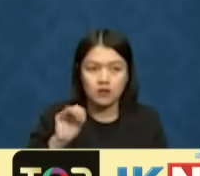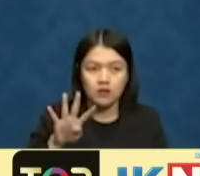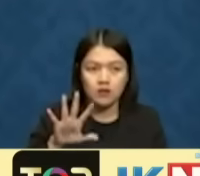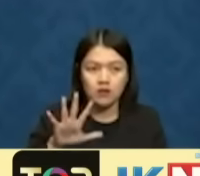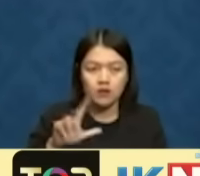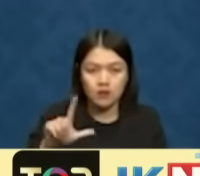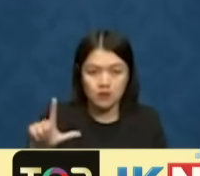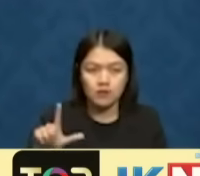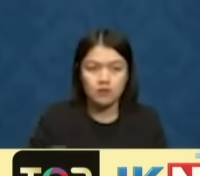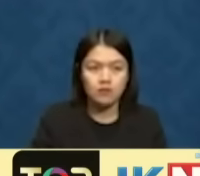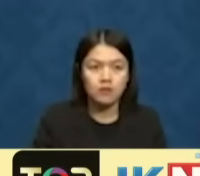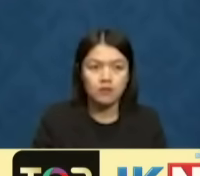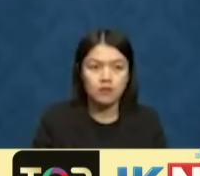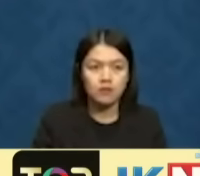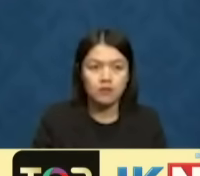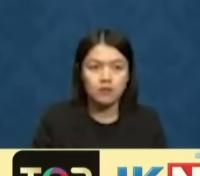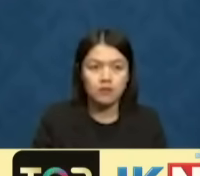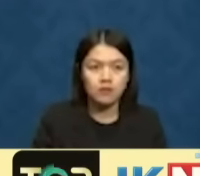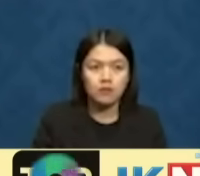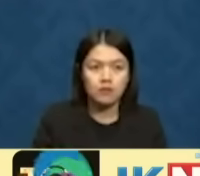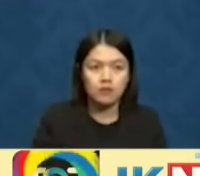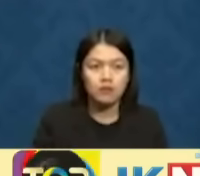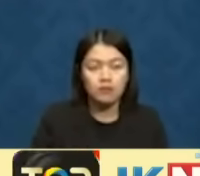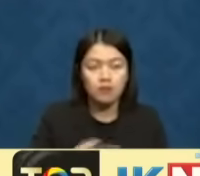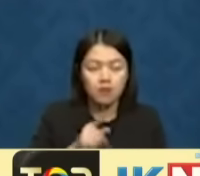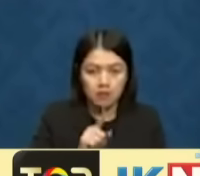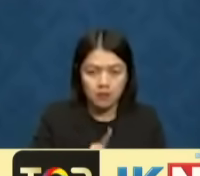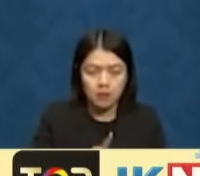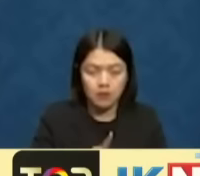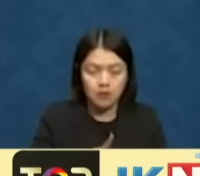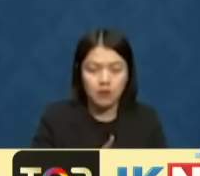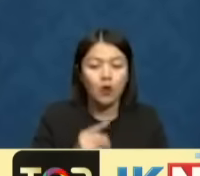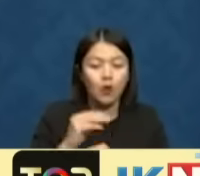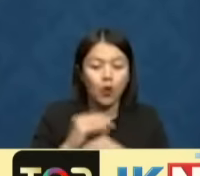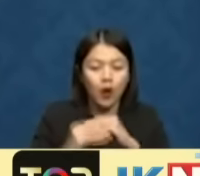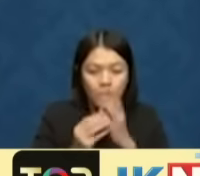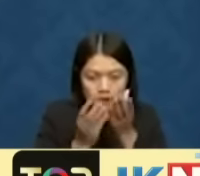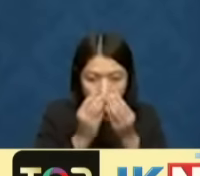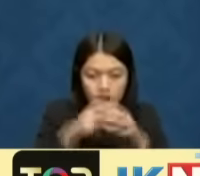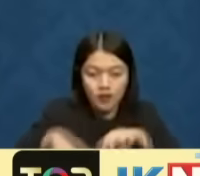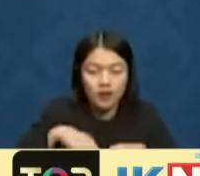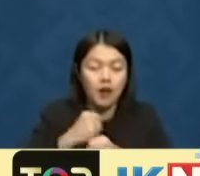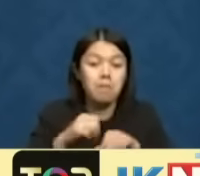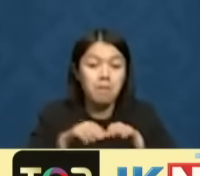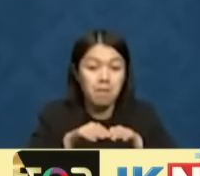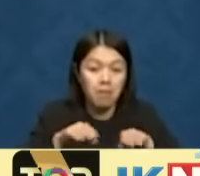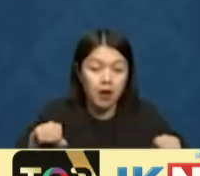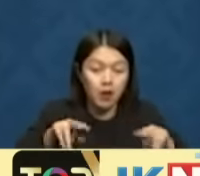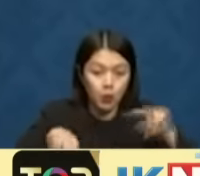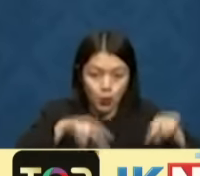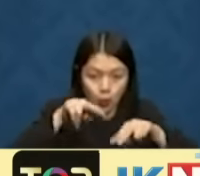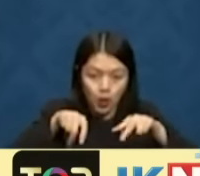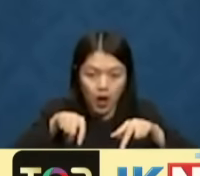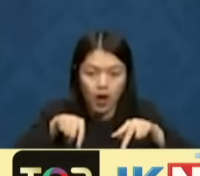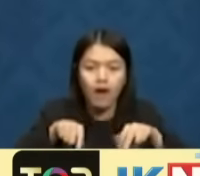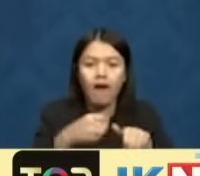83,545 ล้านบาทนะครับท่านประธานครับโครงการการศึกษาและการจัดทำมาตรการการกำกับดูแลการ